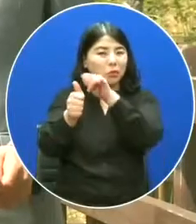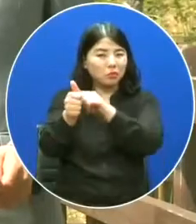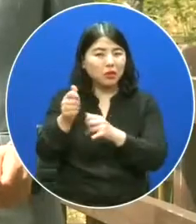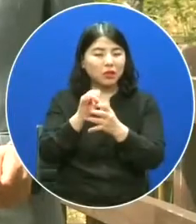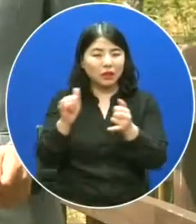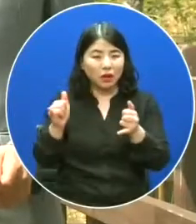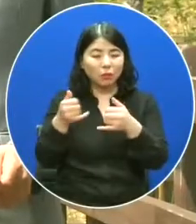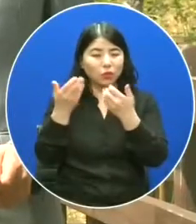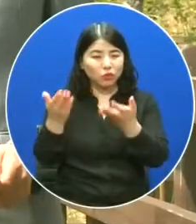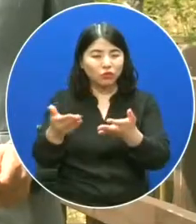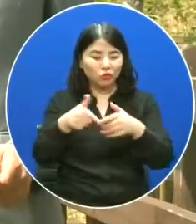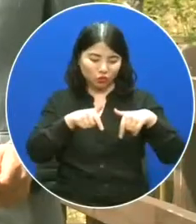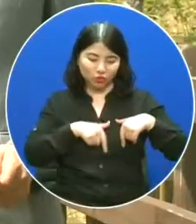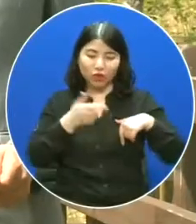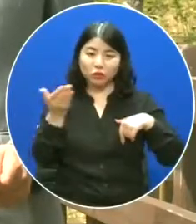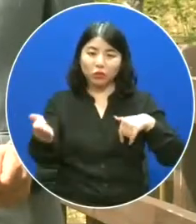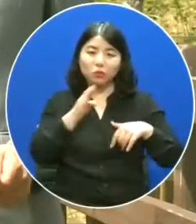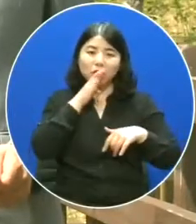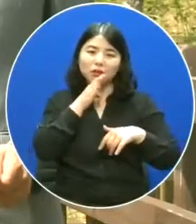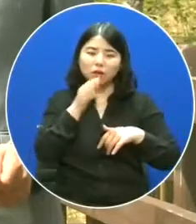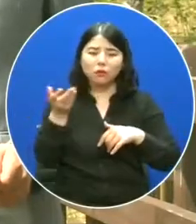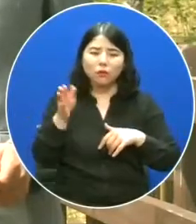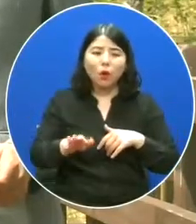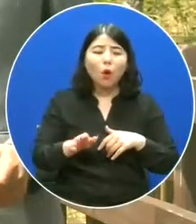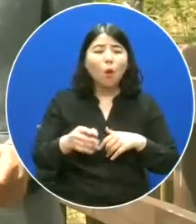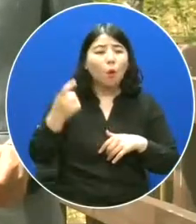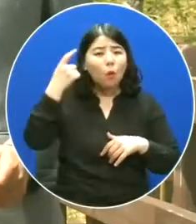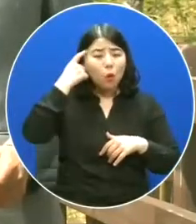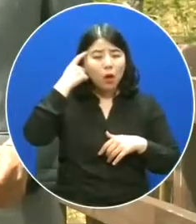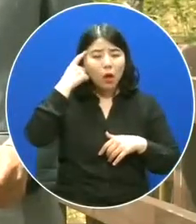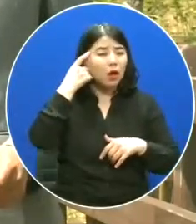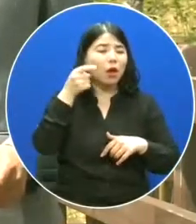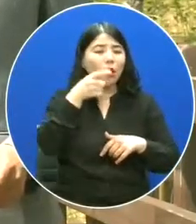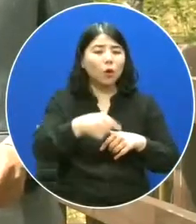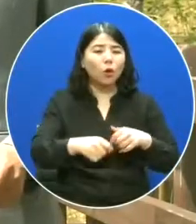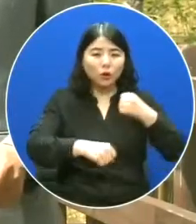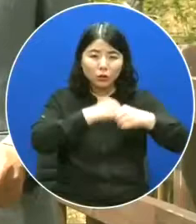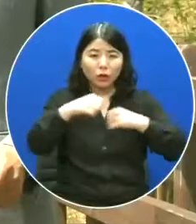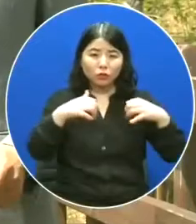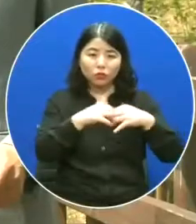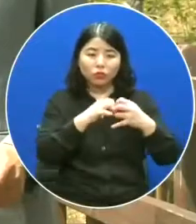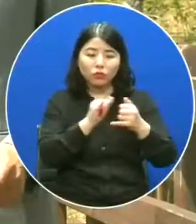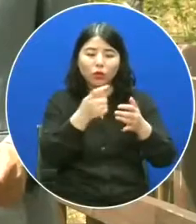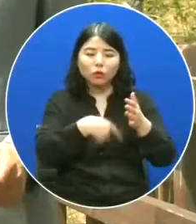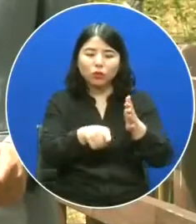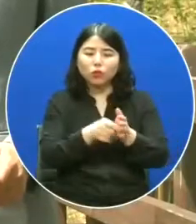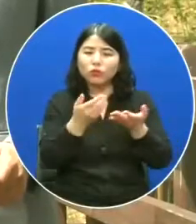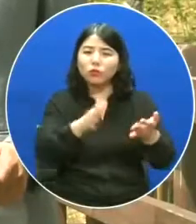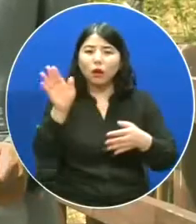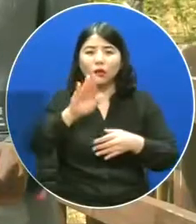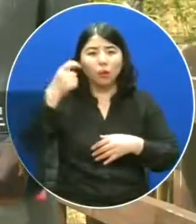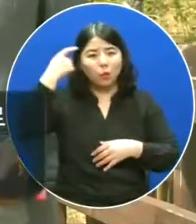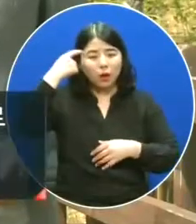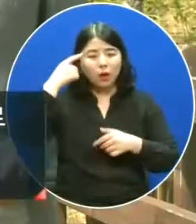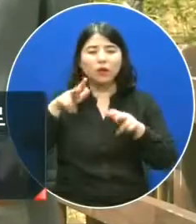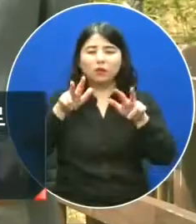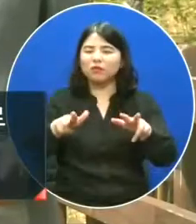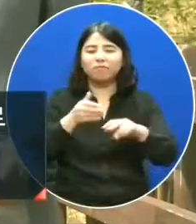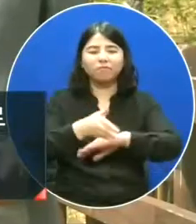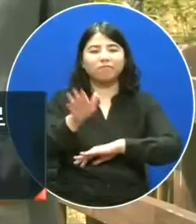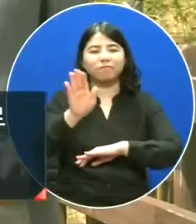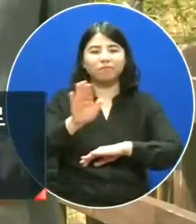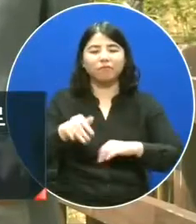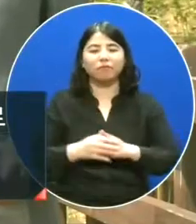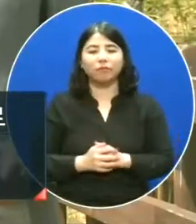친일 인사에게도 주어진 훈장. 어째서 민주화운동 유공자에게는 줄 수 없었을까요?